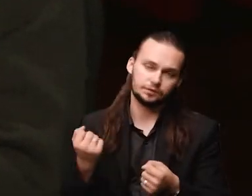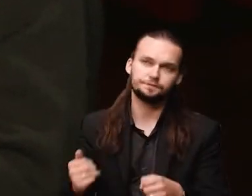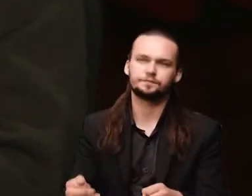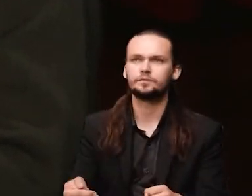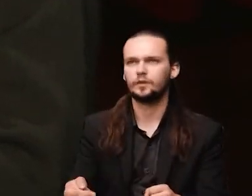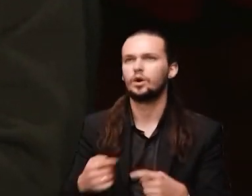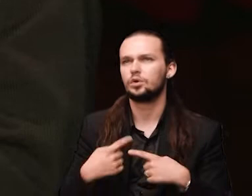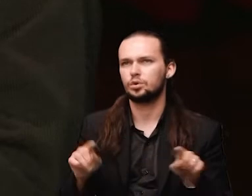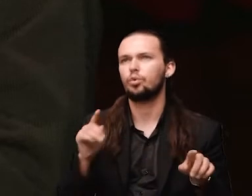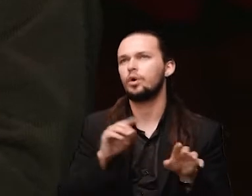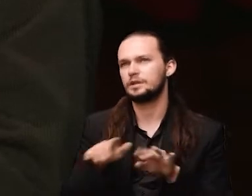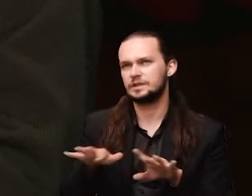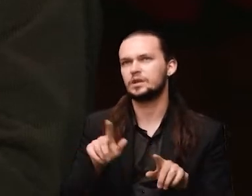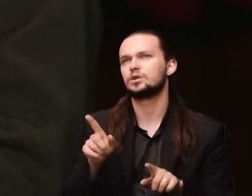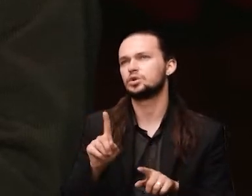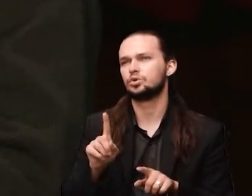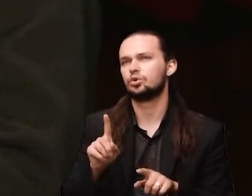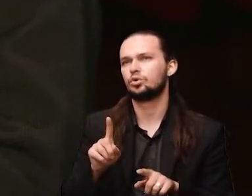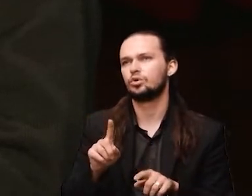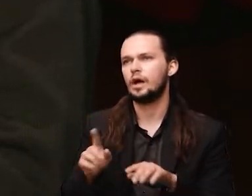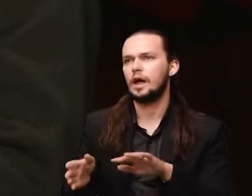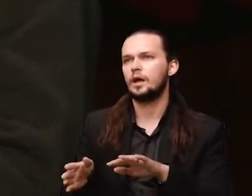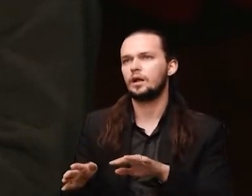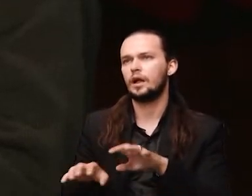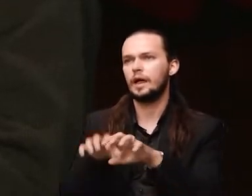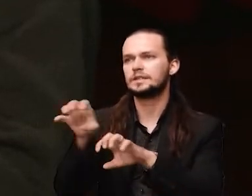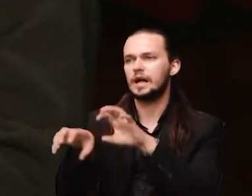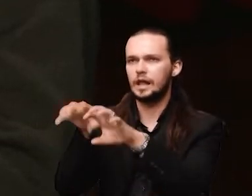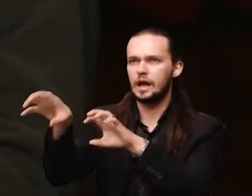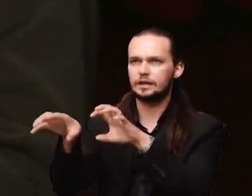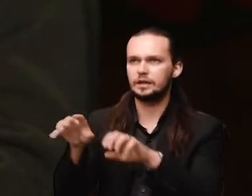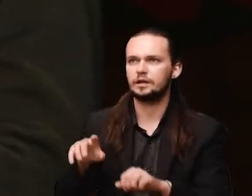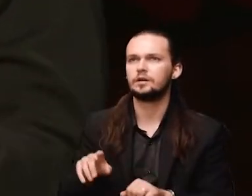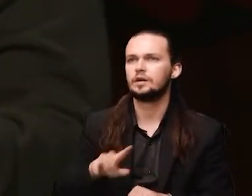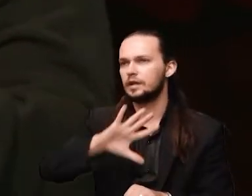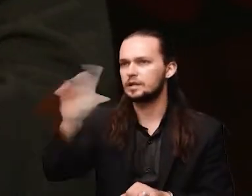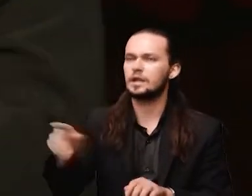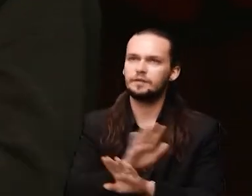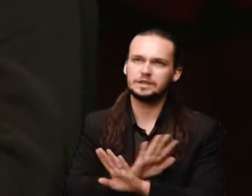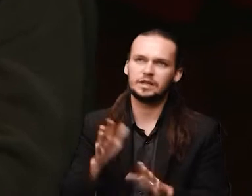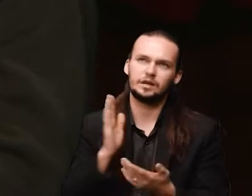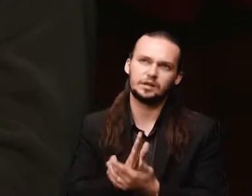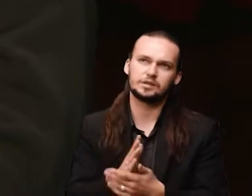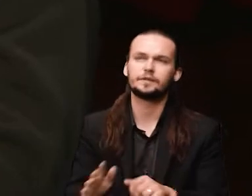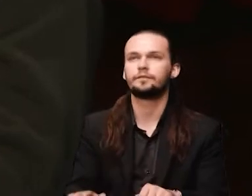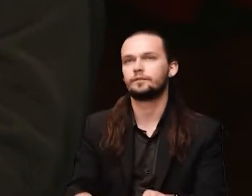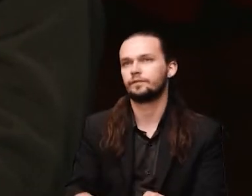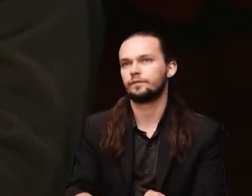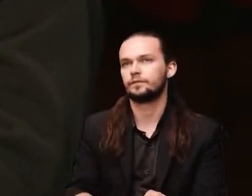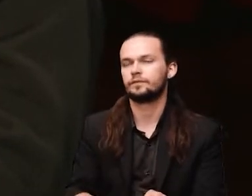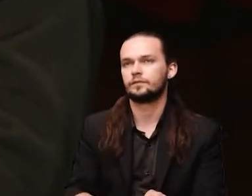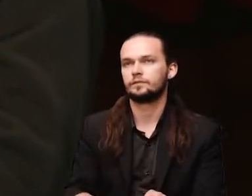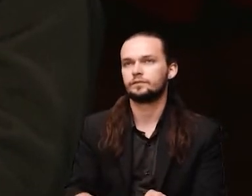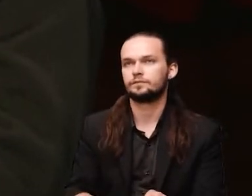проблема. А другое дело, что не все станции все-таки имеют эскалаторы, там нужно нести, нужно подбирать несколько человек. Поэтому